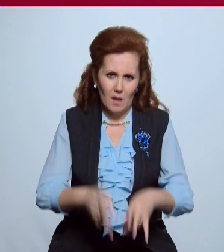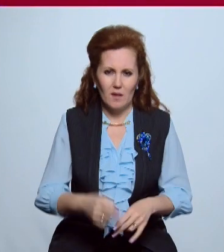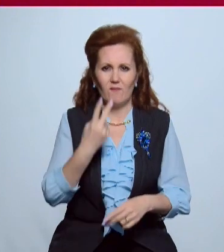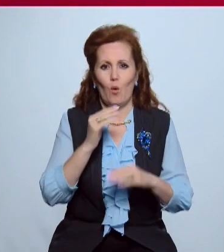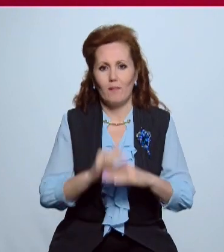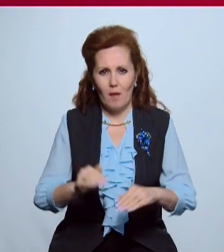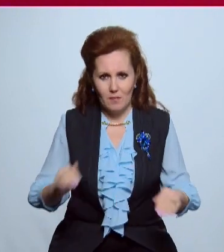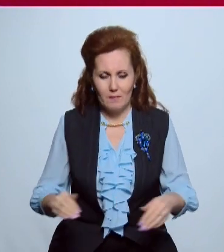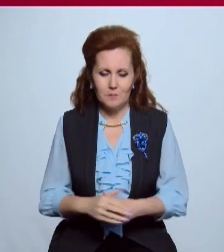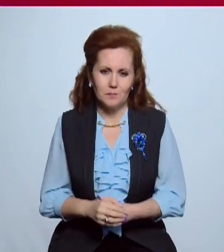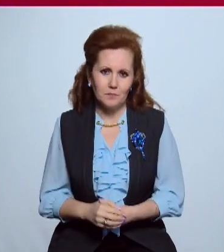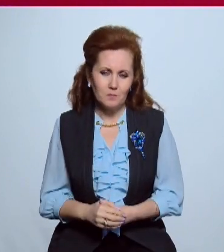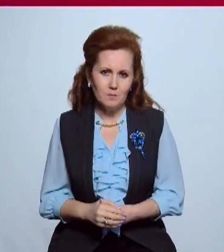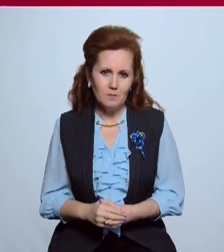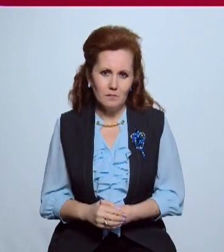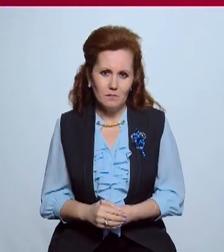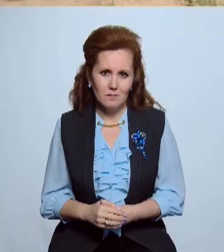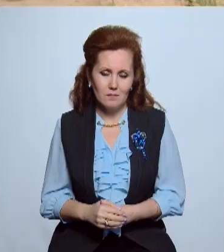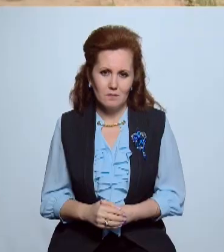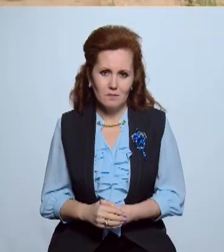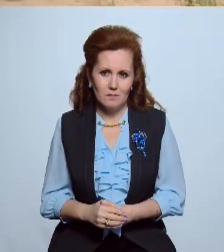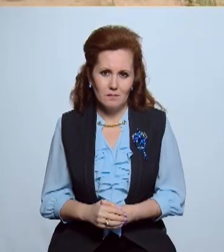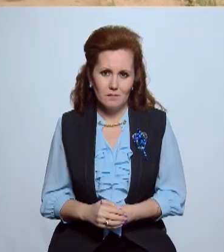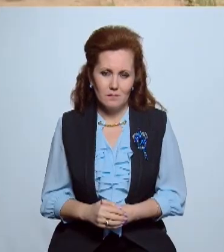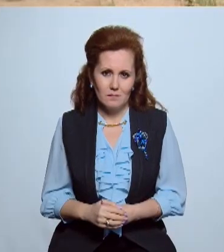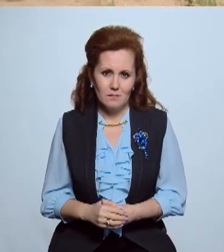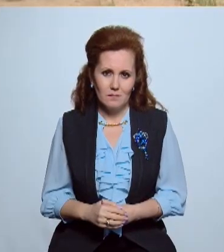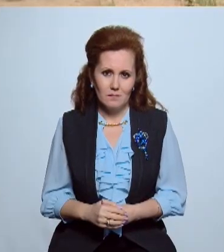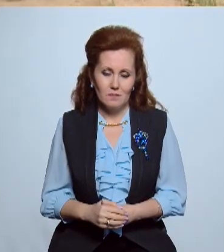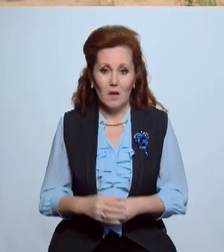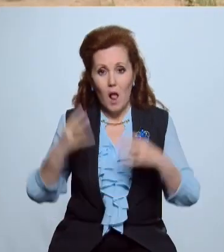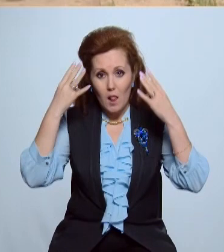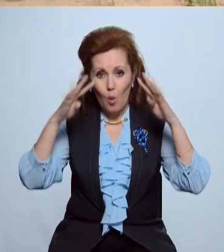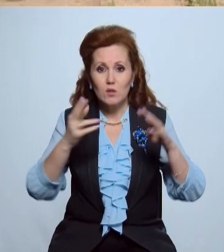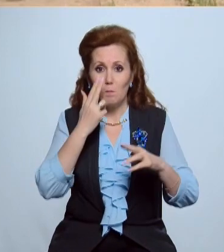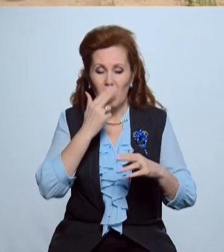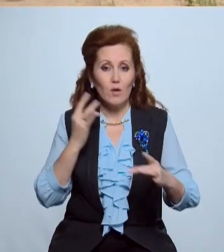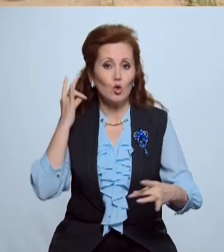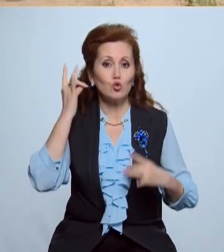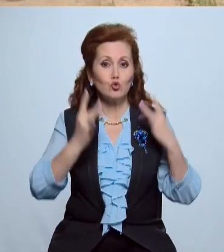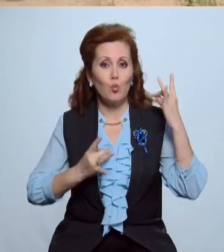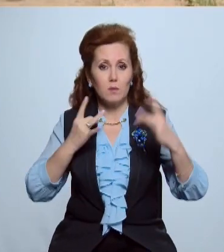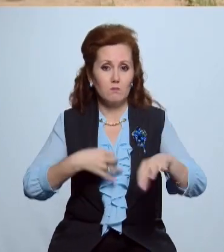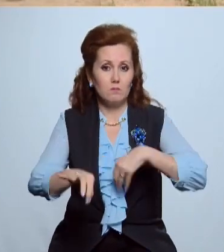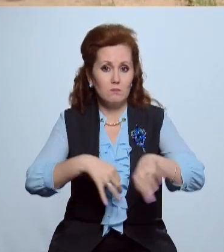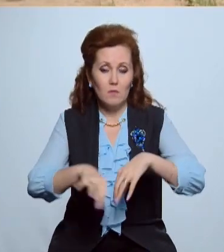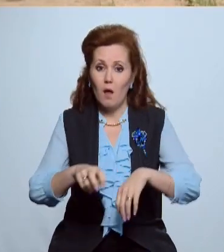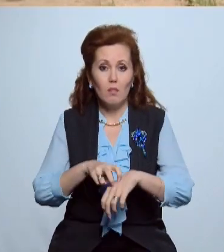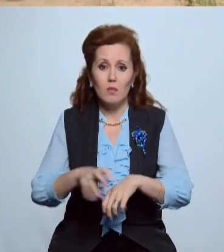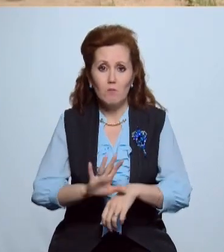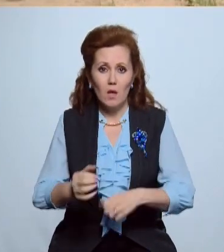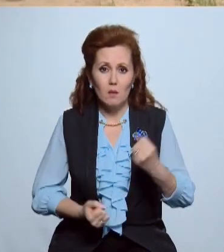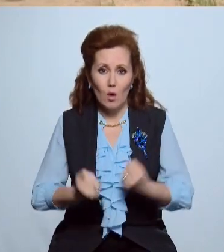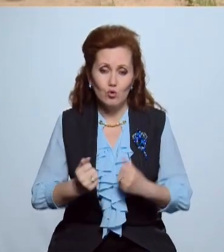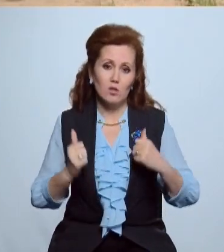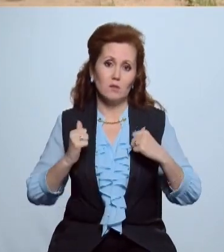детей. Светлана Буланова продолжит тему. Лоси уже настолько привыкли к шумным автомагистралям, что не боятся машин